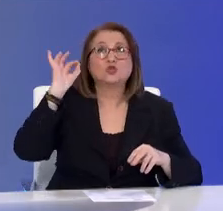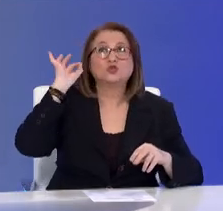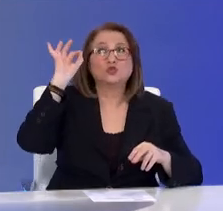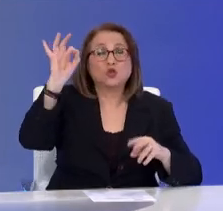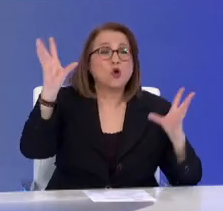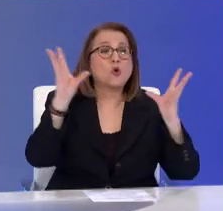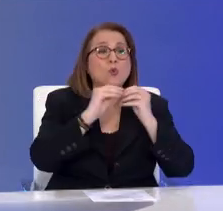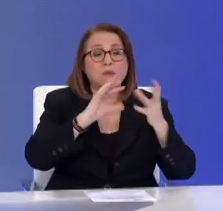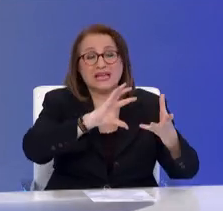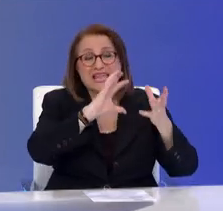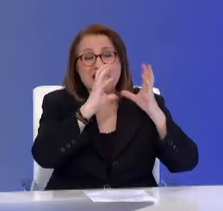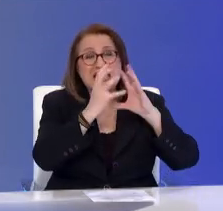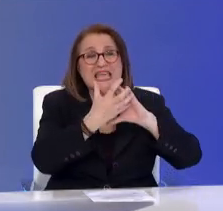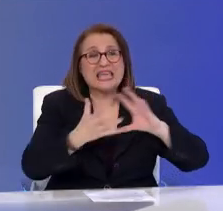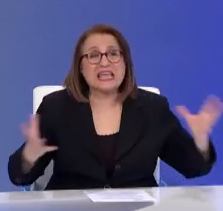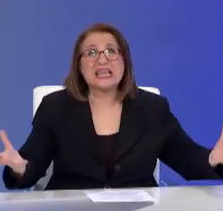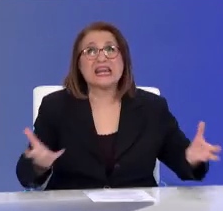φιλόδοξοι, αλλά χρειαζόμαστε